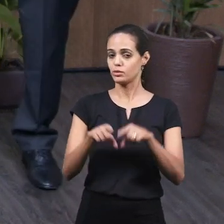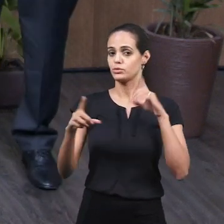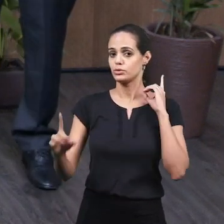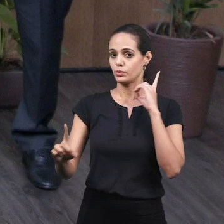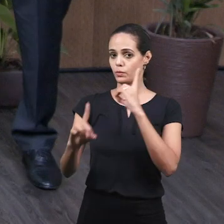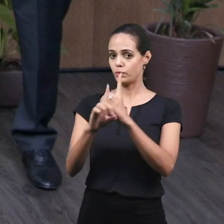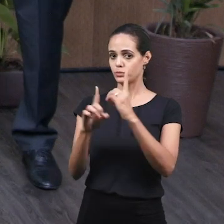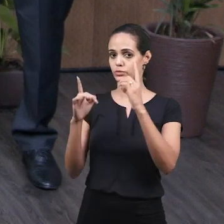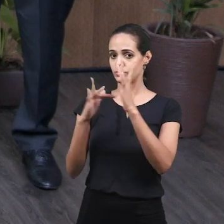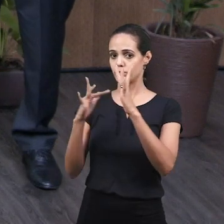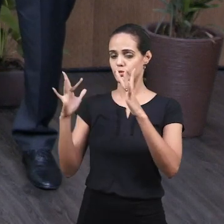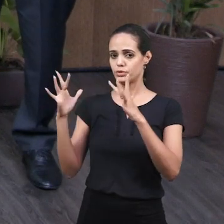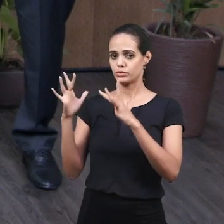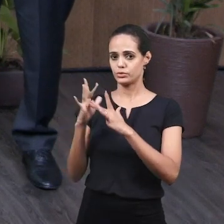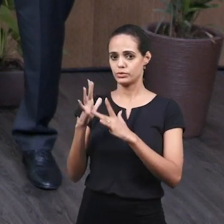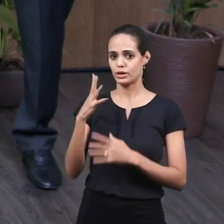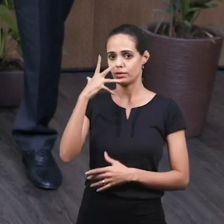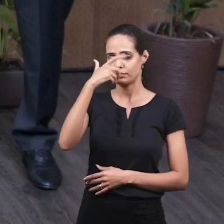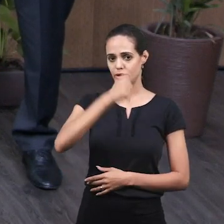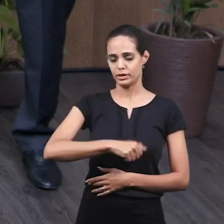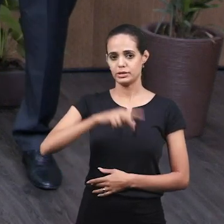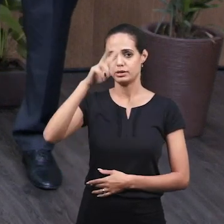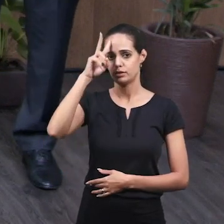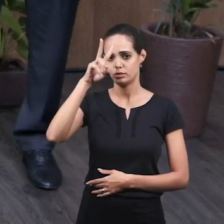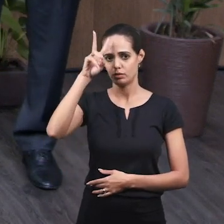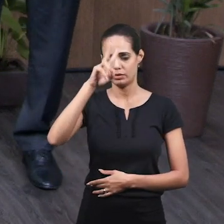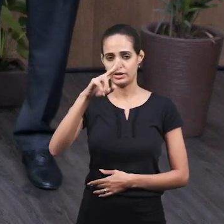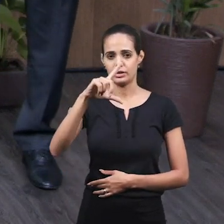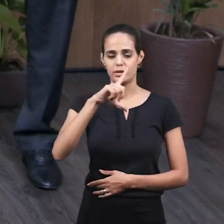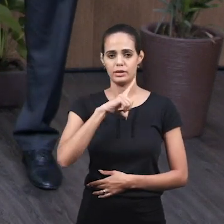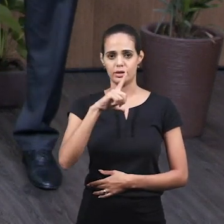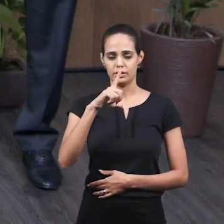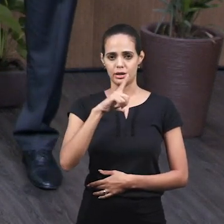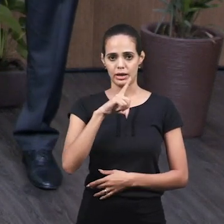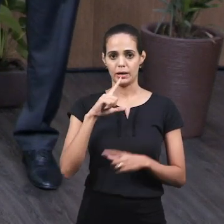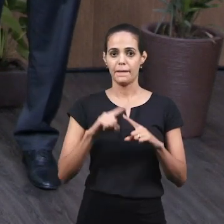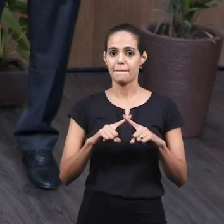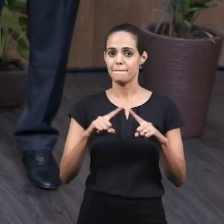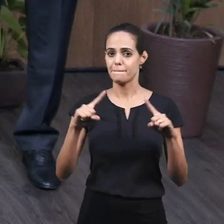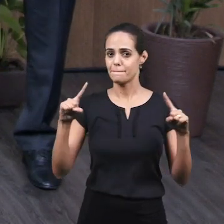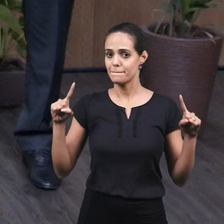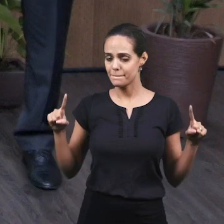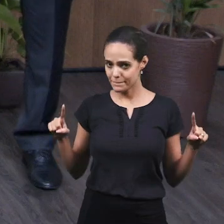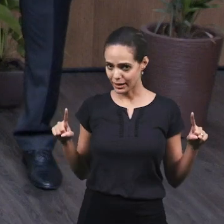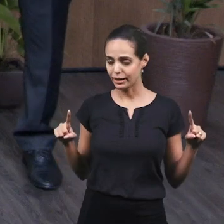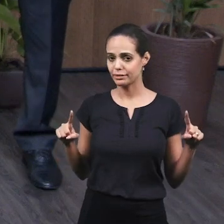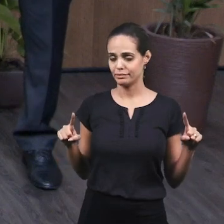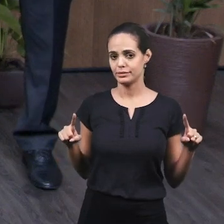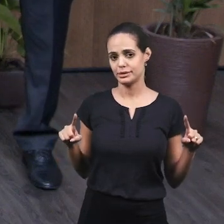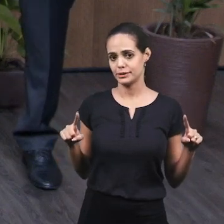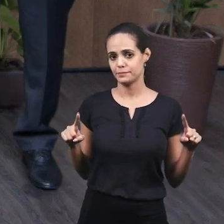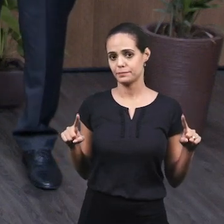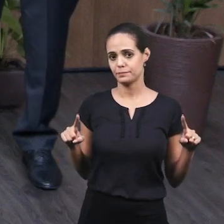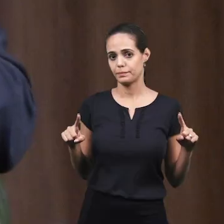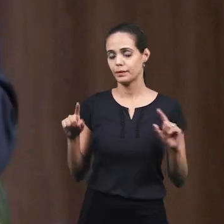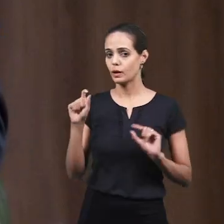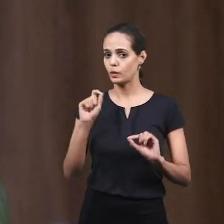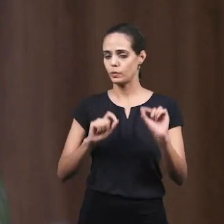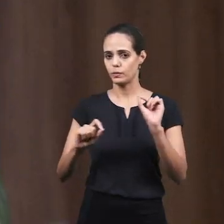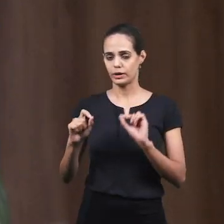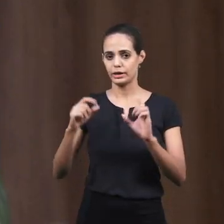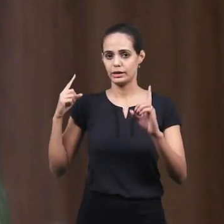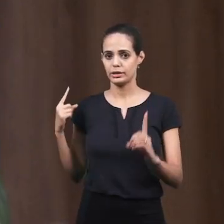historique qui est présente, qui est grande, mais en plus de cette richesse, ces